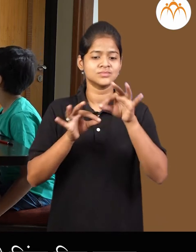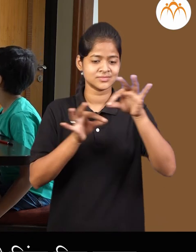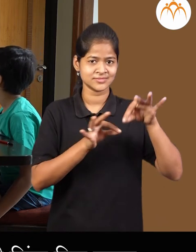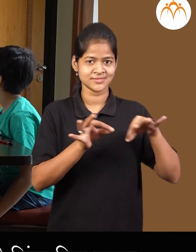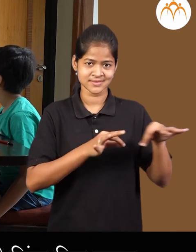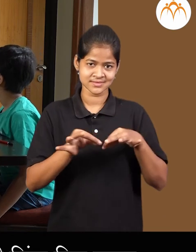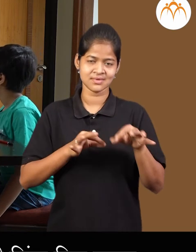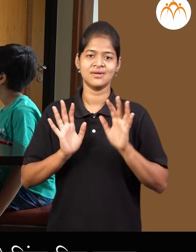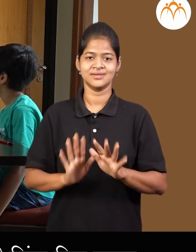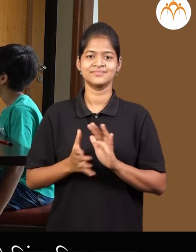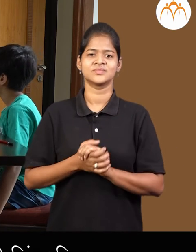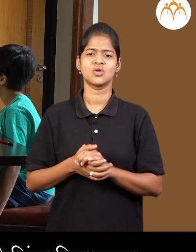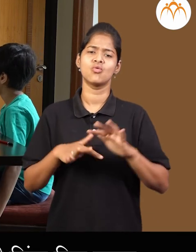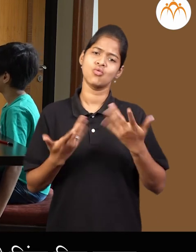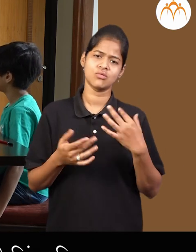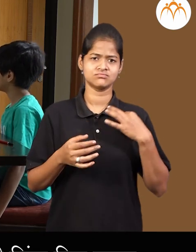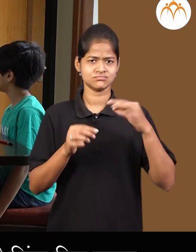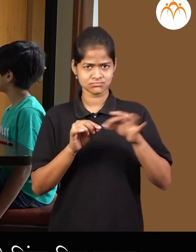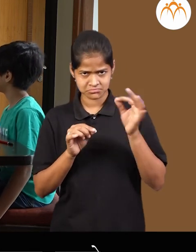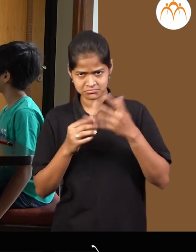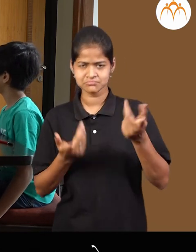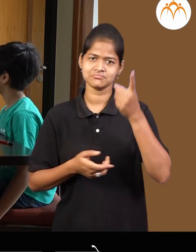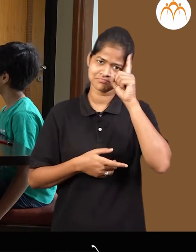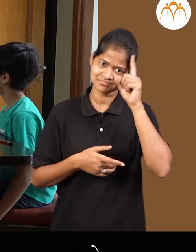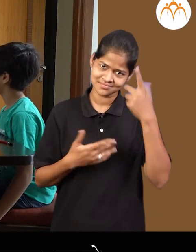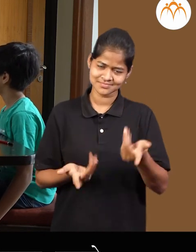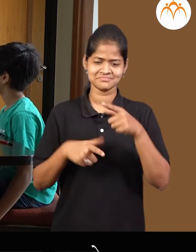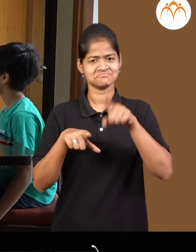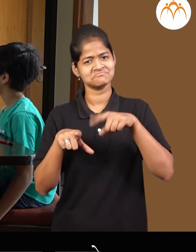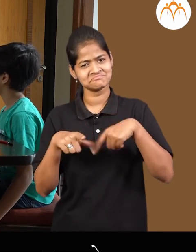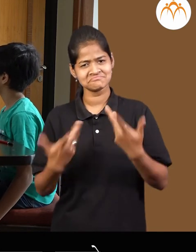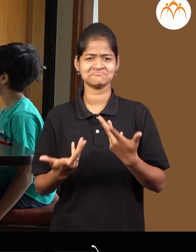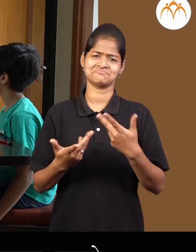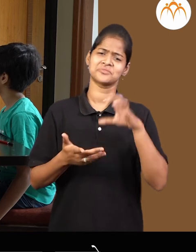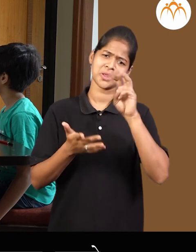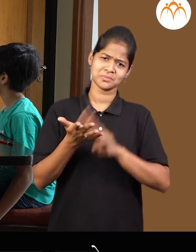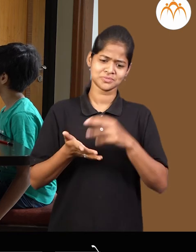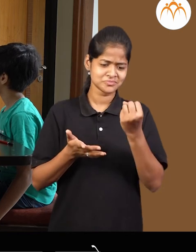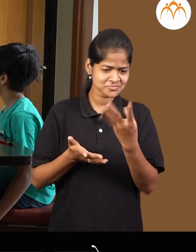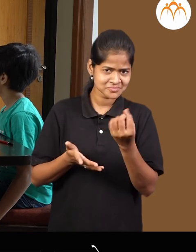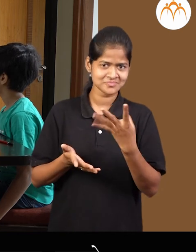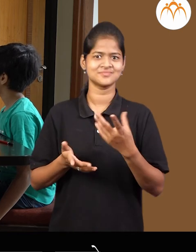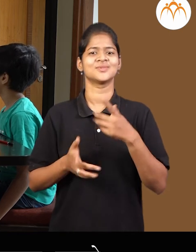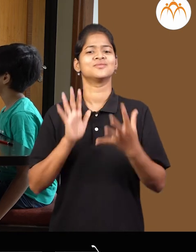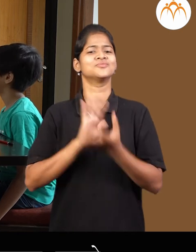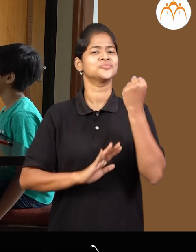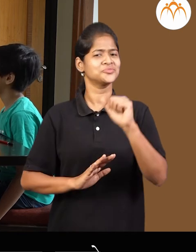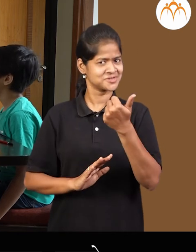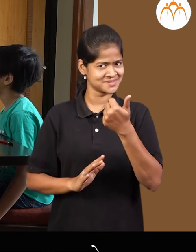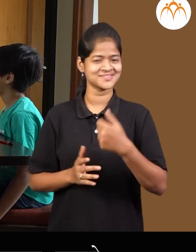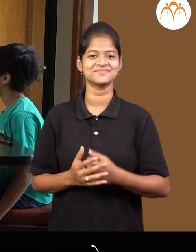पेन्सिलनी किंवा दोऱ्यानी किंवा विटा लावून किंवा पट्टीनी सेंटीमीटरमध्ये मोजू शकता.